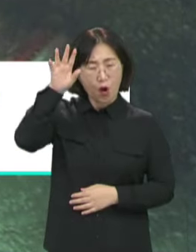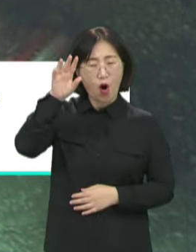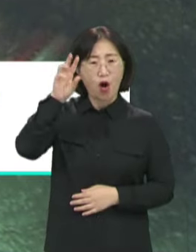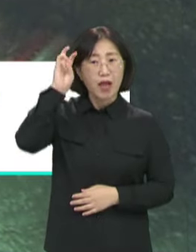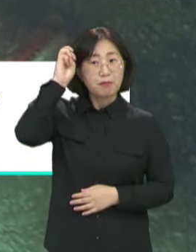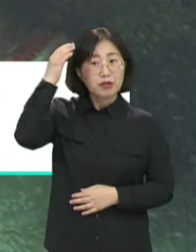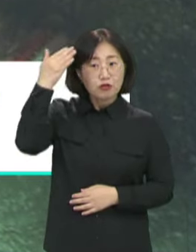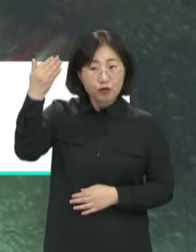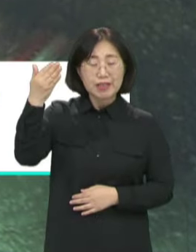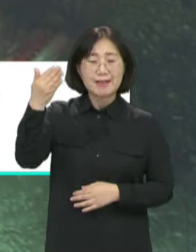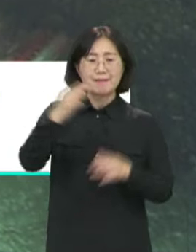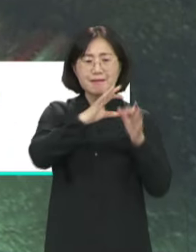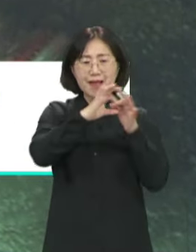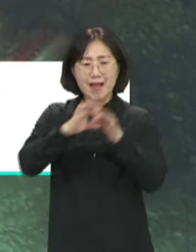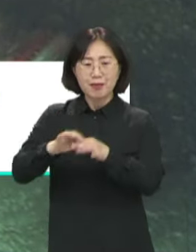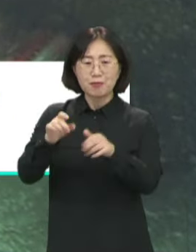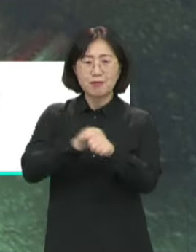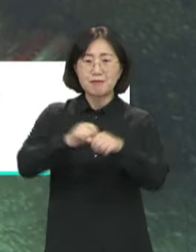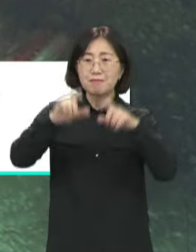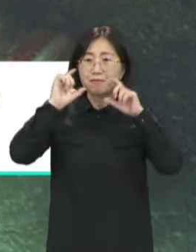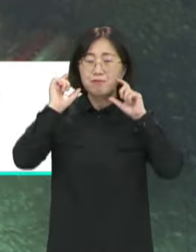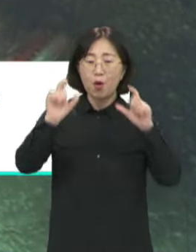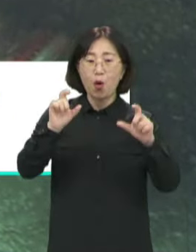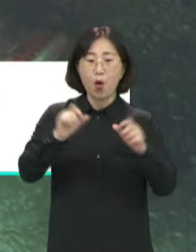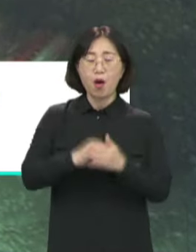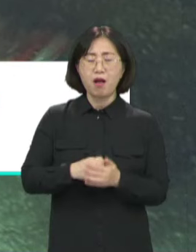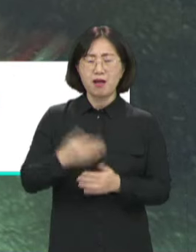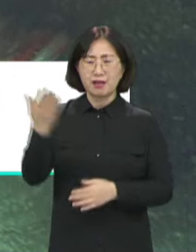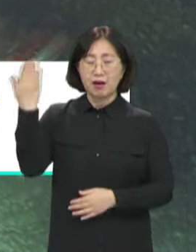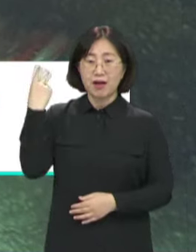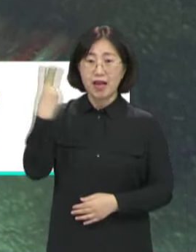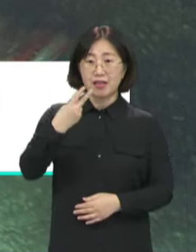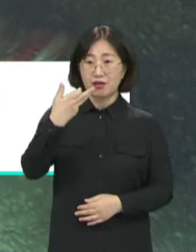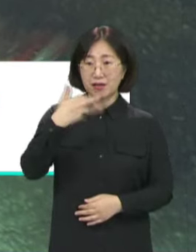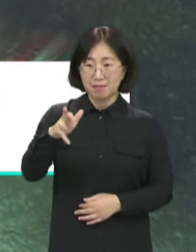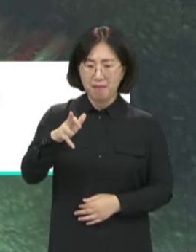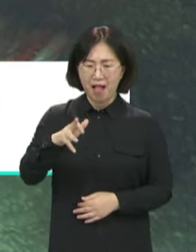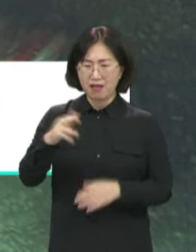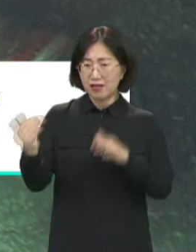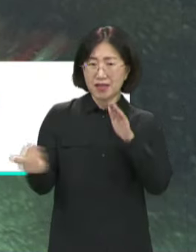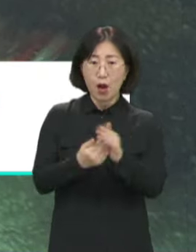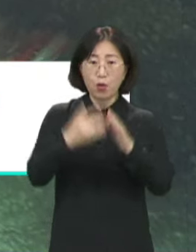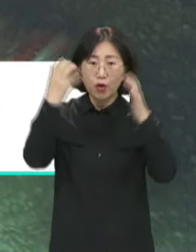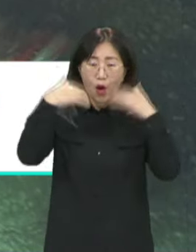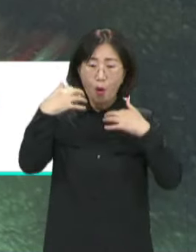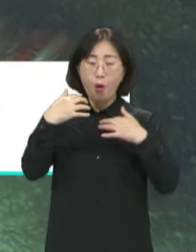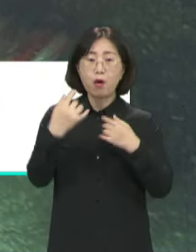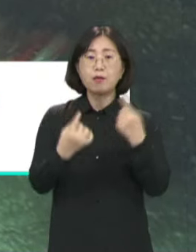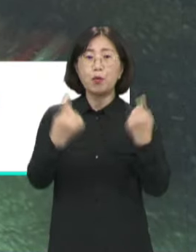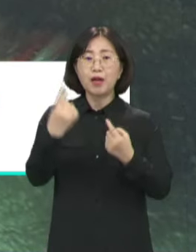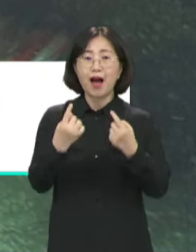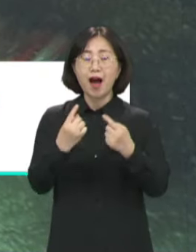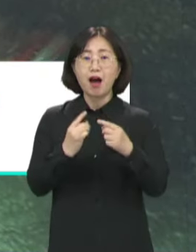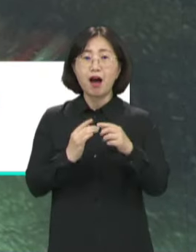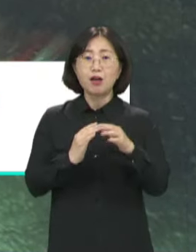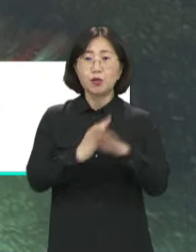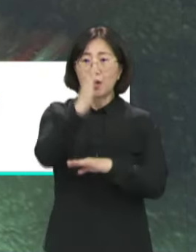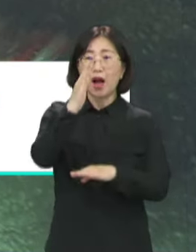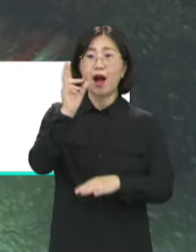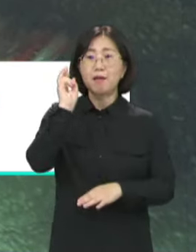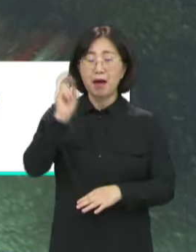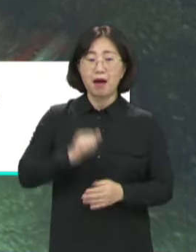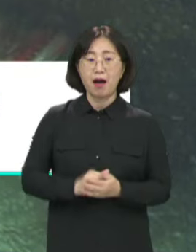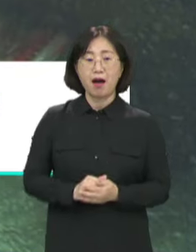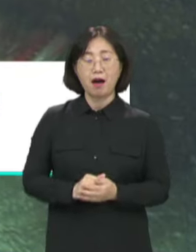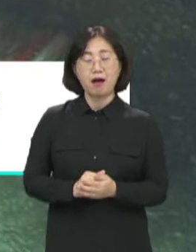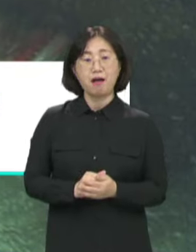폭염특보가 이어지며 최악의 여름이었던 지난 2018년 기록을 경신할 기세인데요. 길어지는 무더위에 동물들도